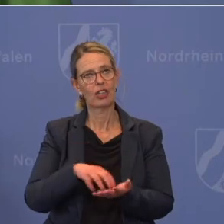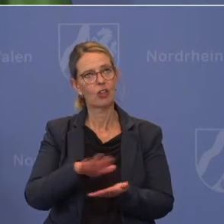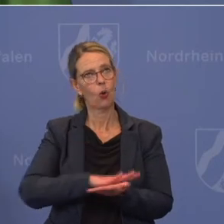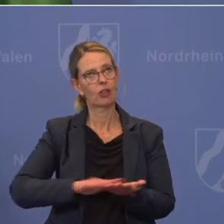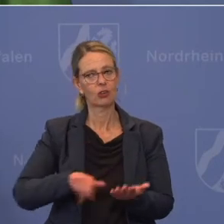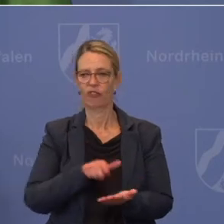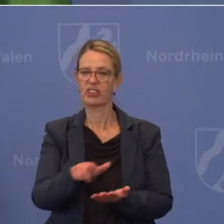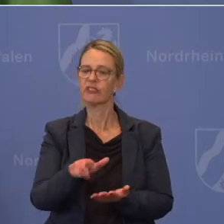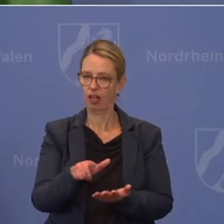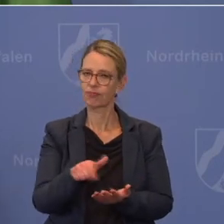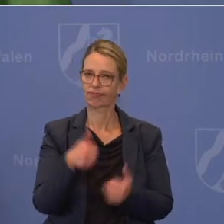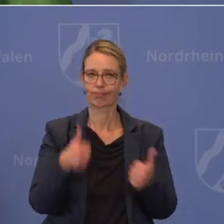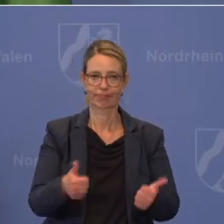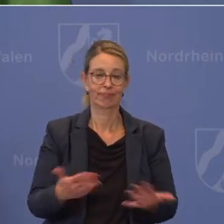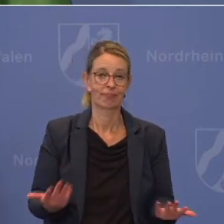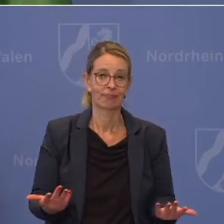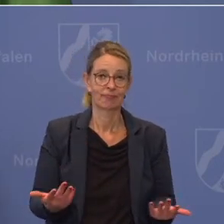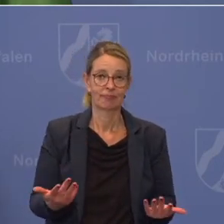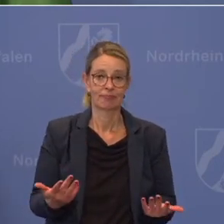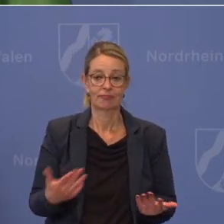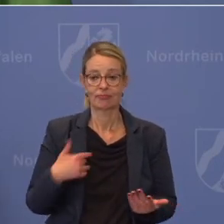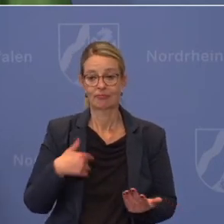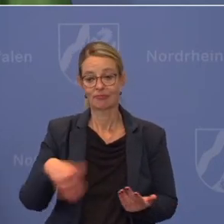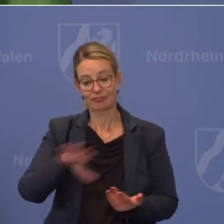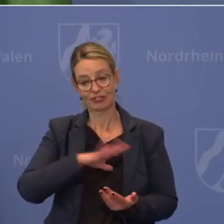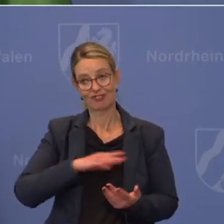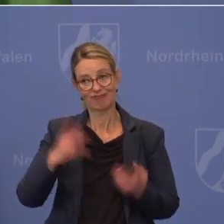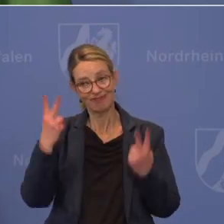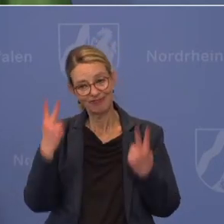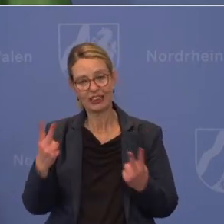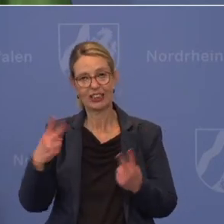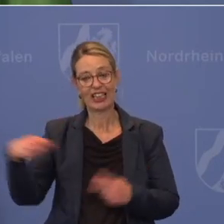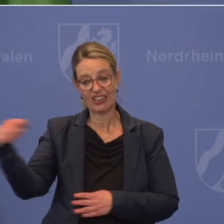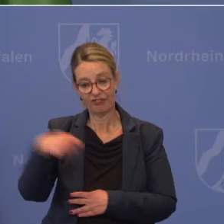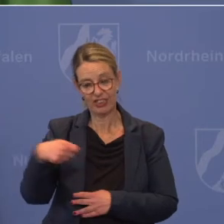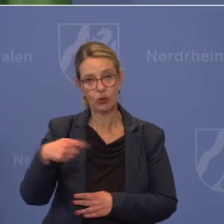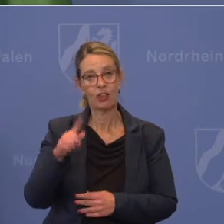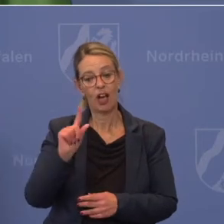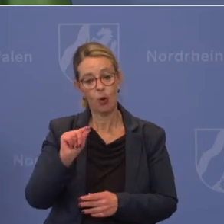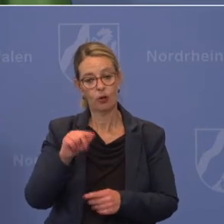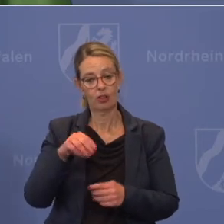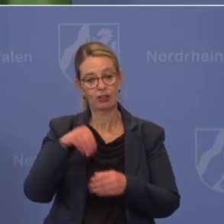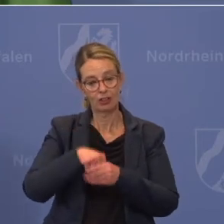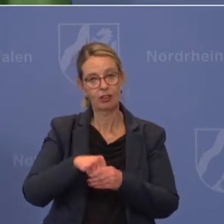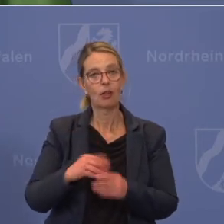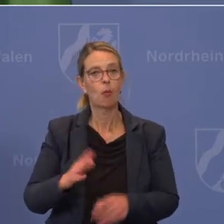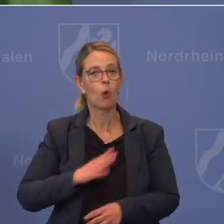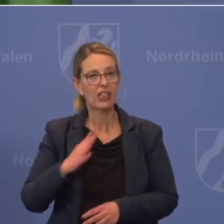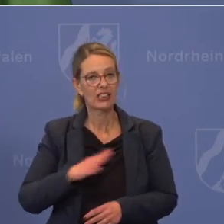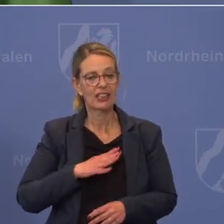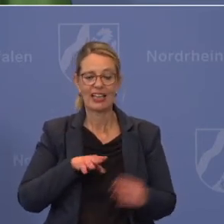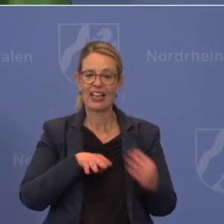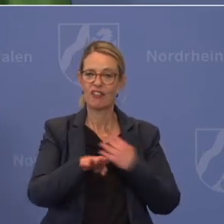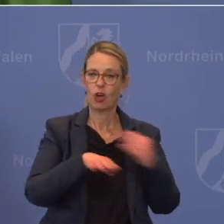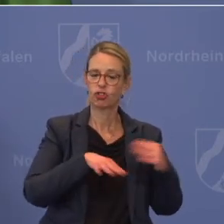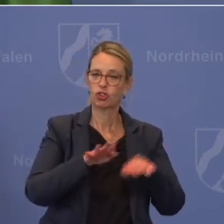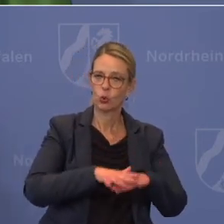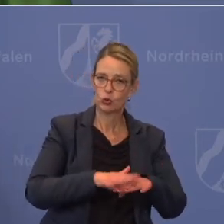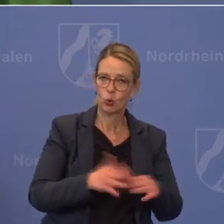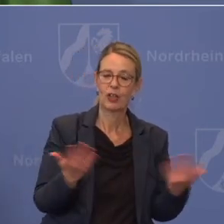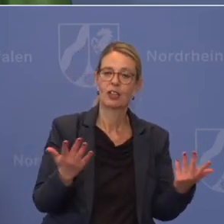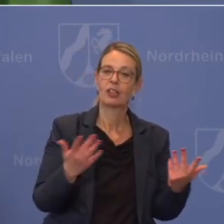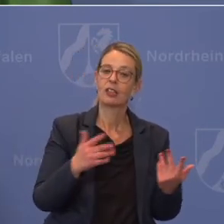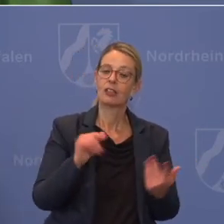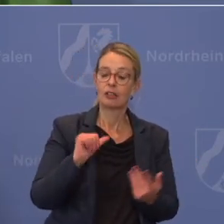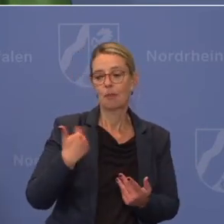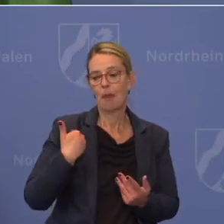machen. Eine Voraussetzung für eine Stärkung der öffentlichen Investitionen und damit für die Modernisierung der Infrastruktur vor Ort ist die